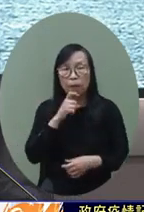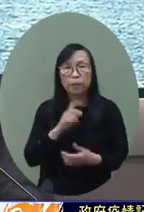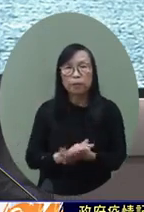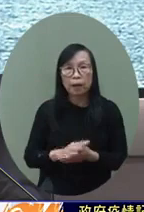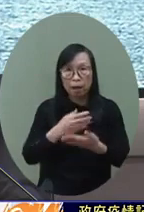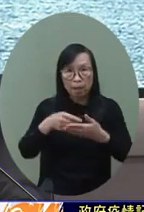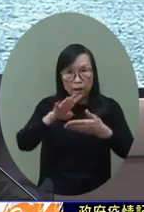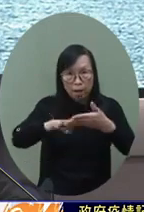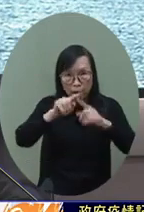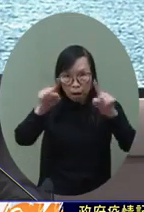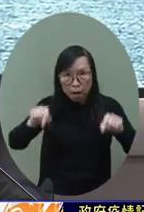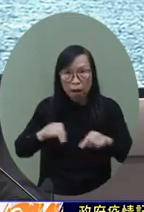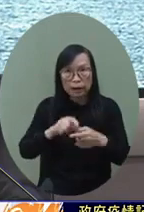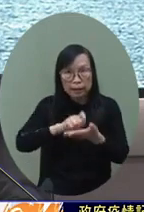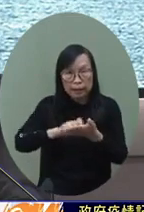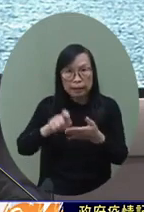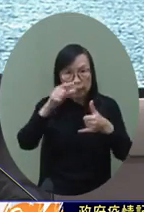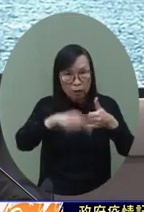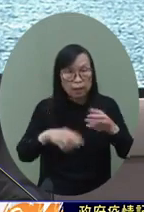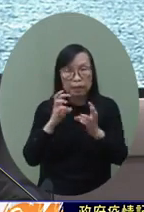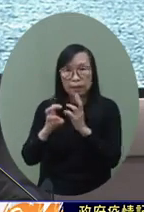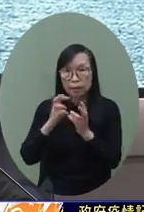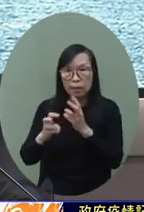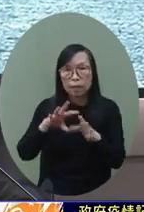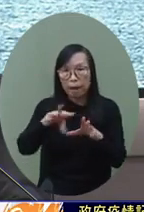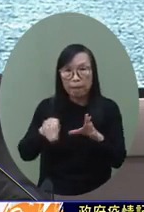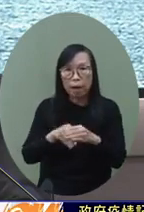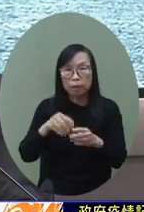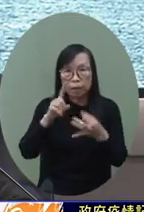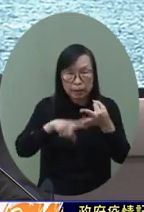上面，大家需要填寫個人的資料，包